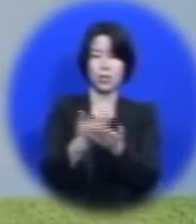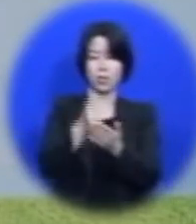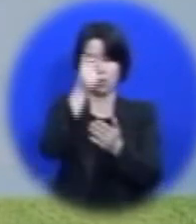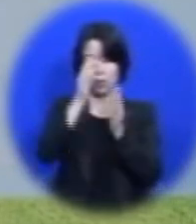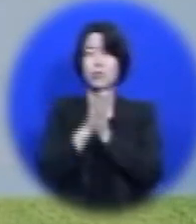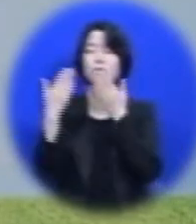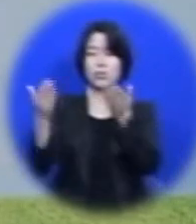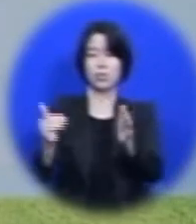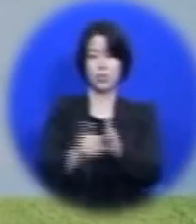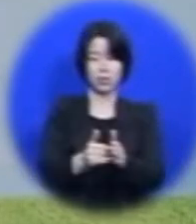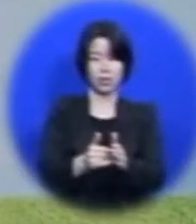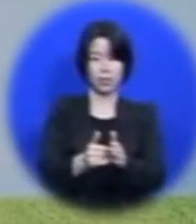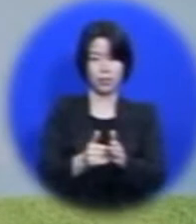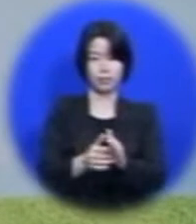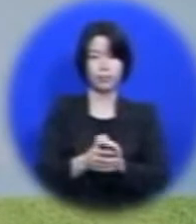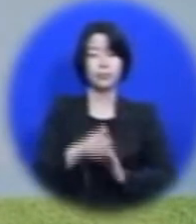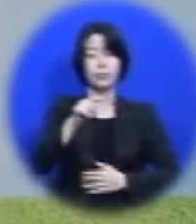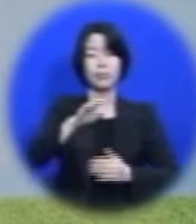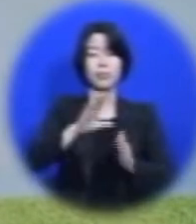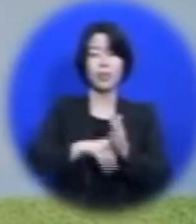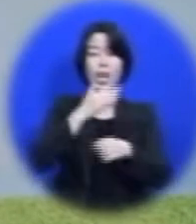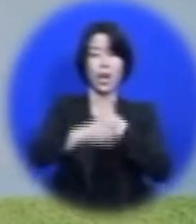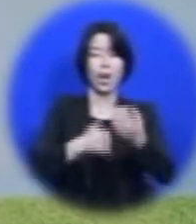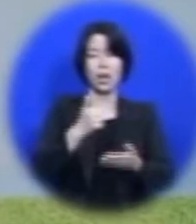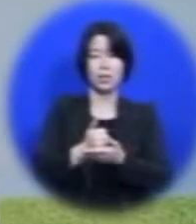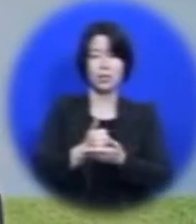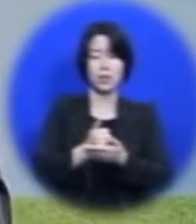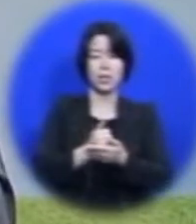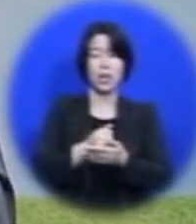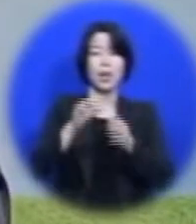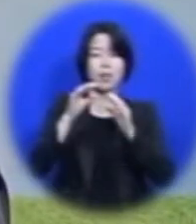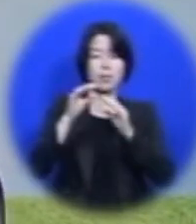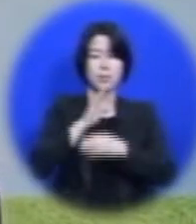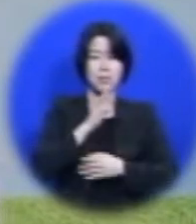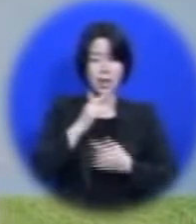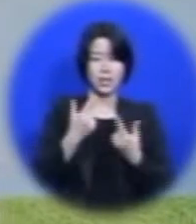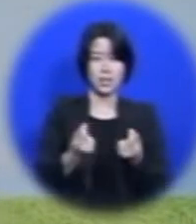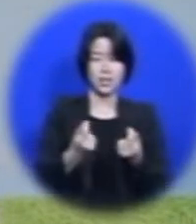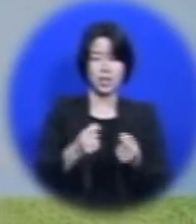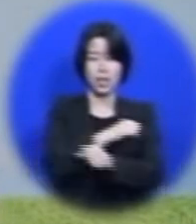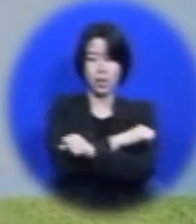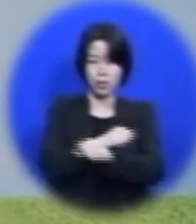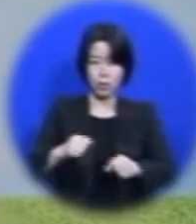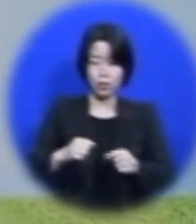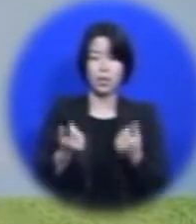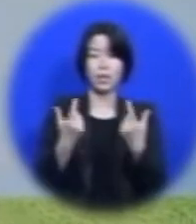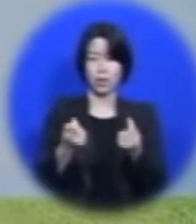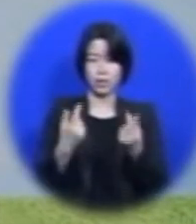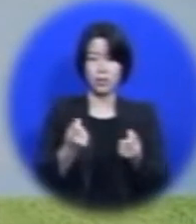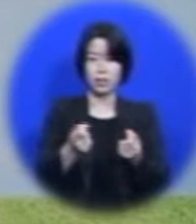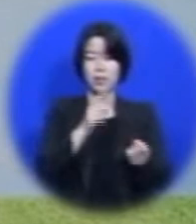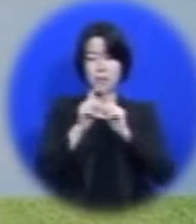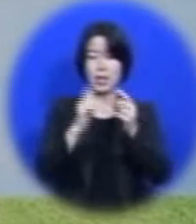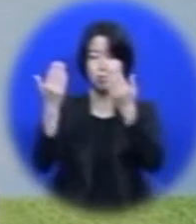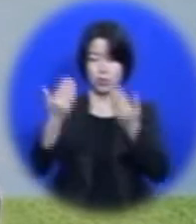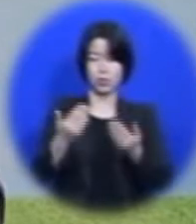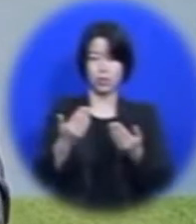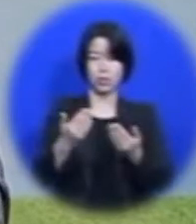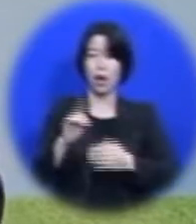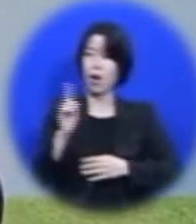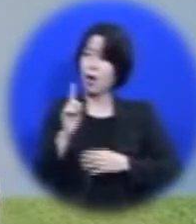기도했어요. 그때 하나님께서 마치 용서하신다는 듯한 말씀을 하셨습니다.